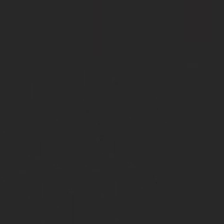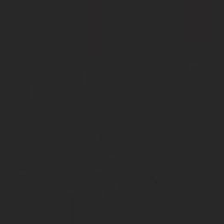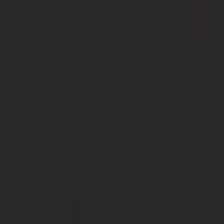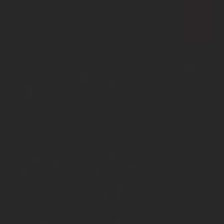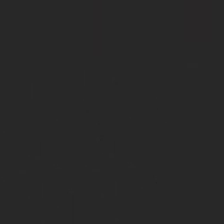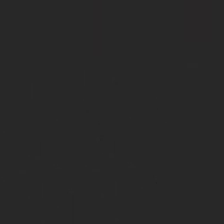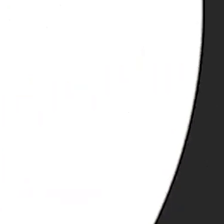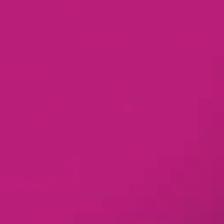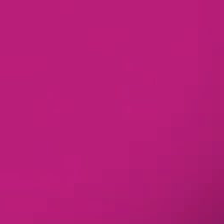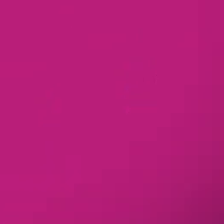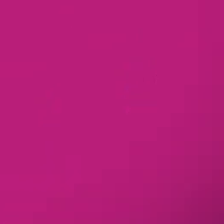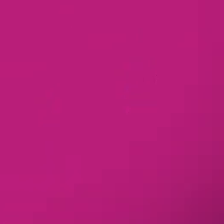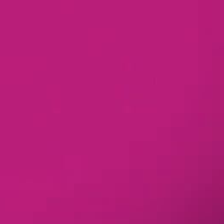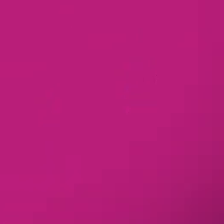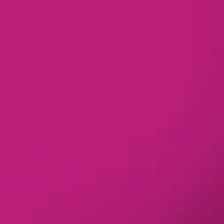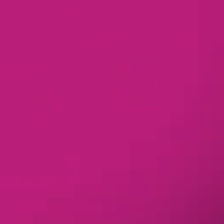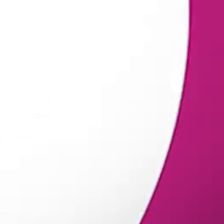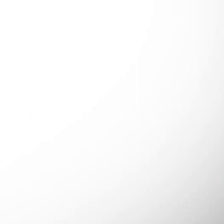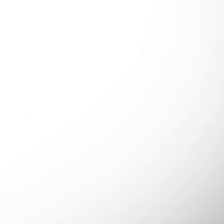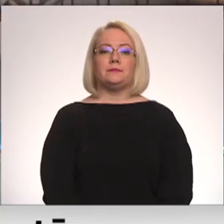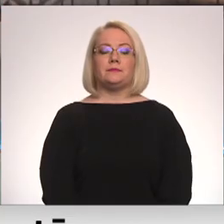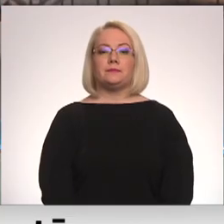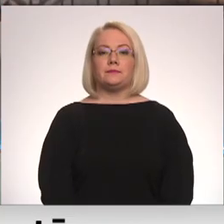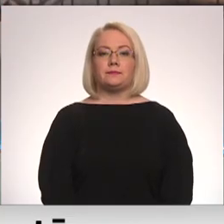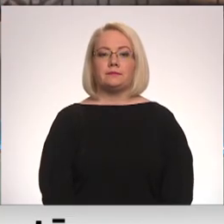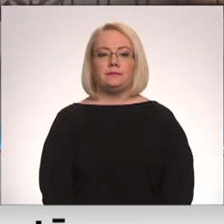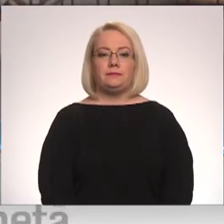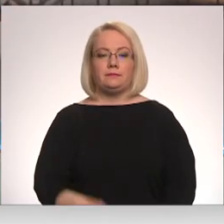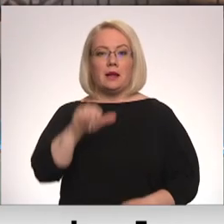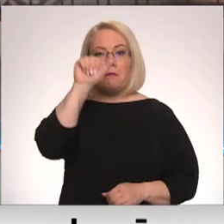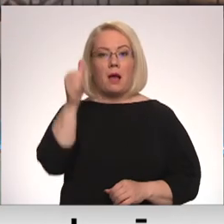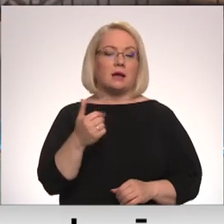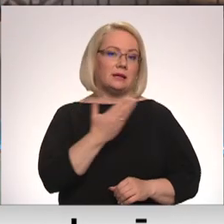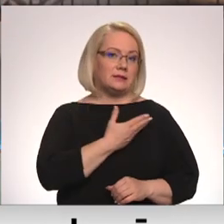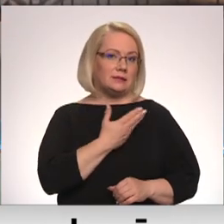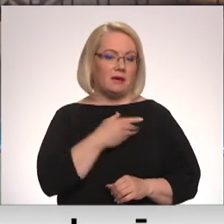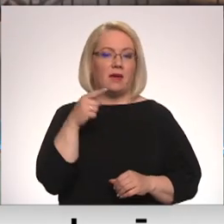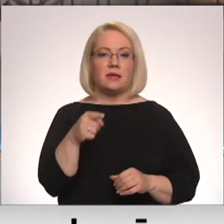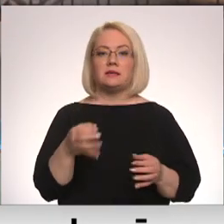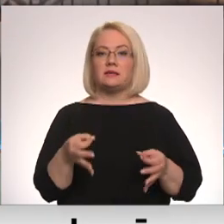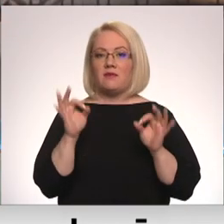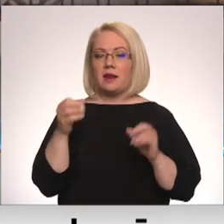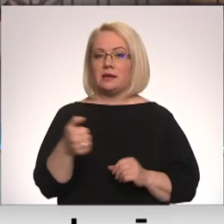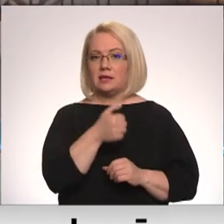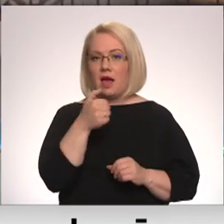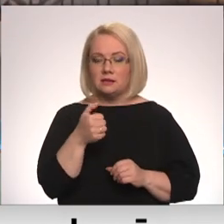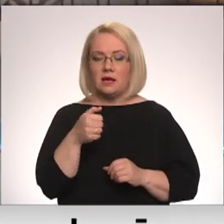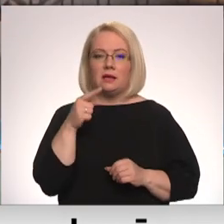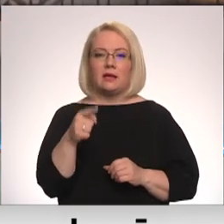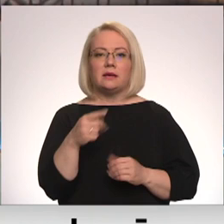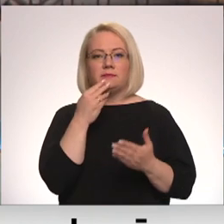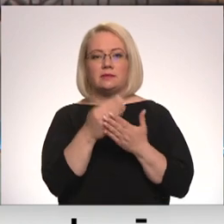Re, viss ēters ir te! Mākslas dzīvē šis ir nozīmīgs gads, tiek svinēt Latvijas